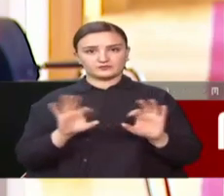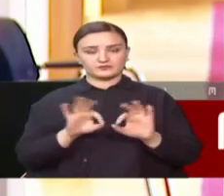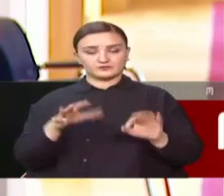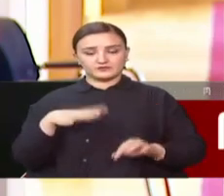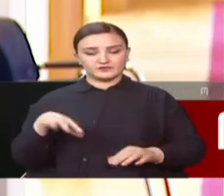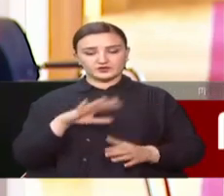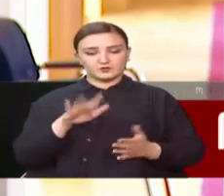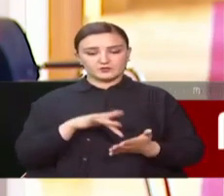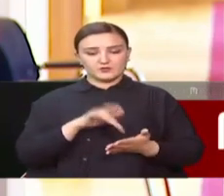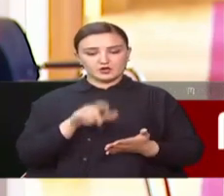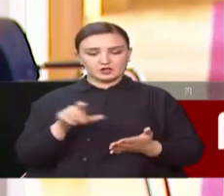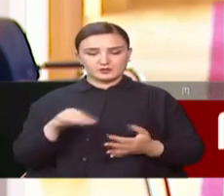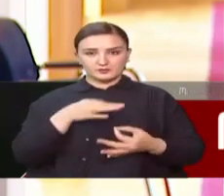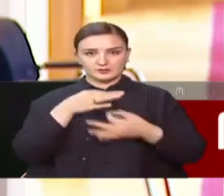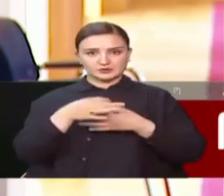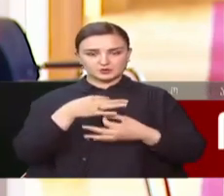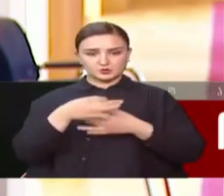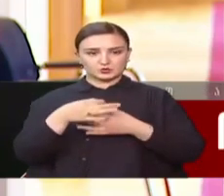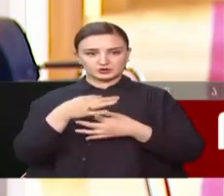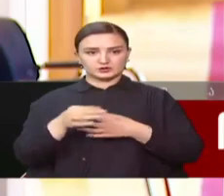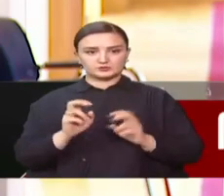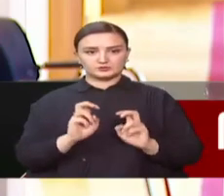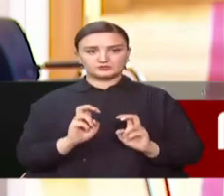საქართველოს მოქალაქეებმა ამაზე პასუხი გასცეს, მათ შორის